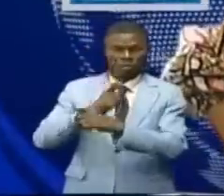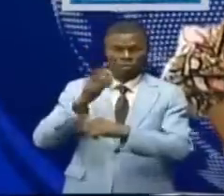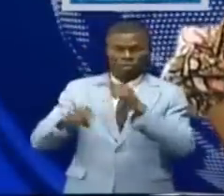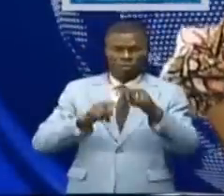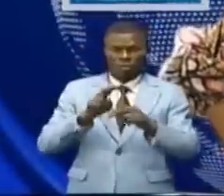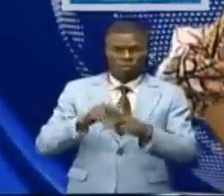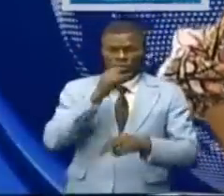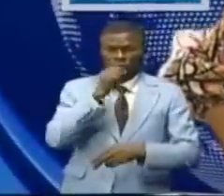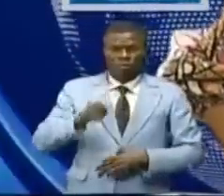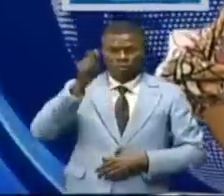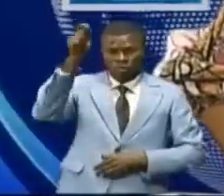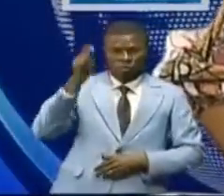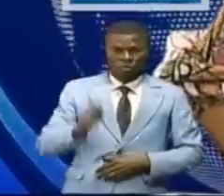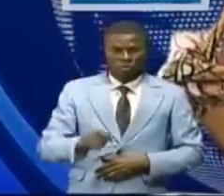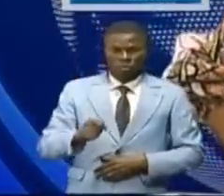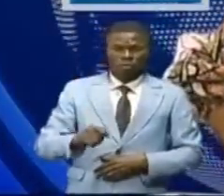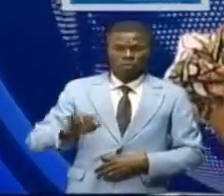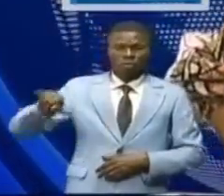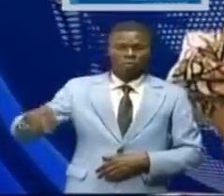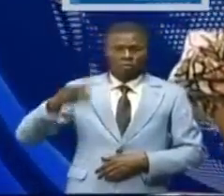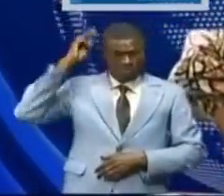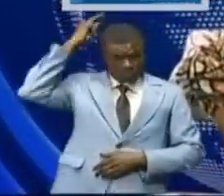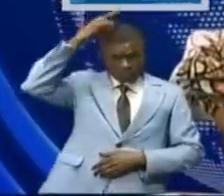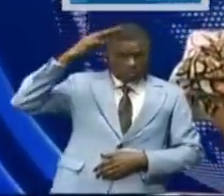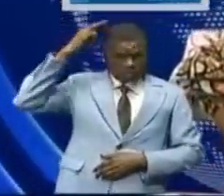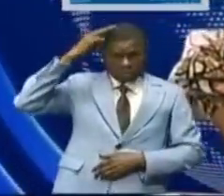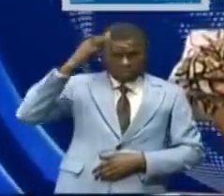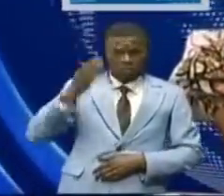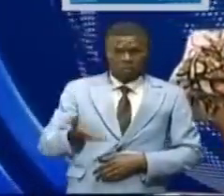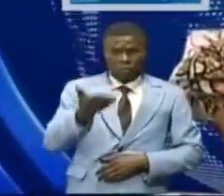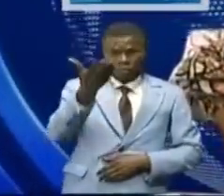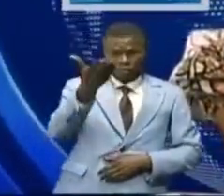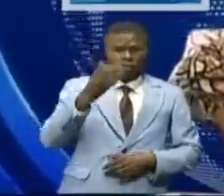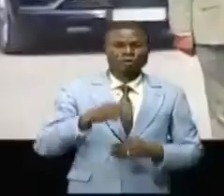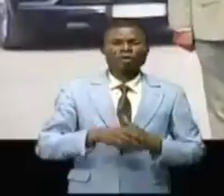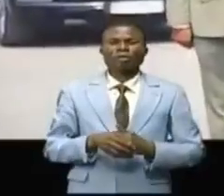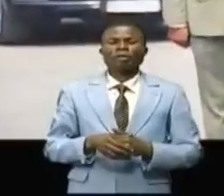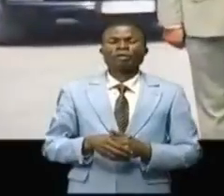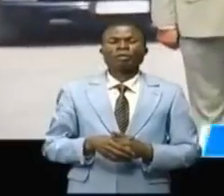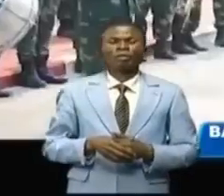et des anciens combattants, Jean-Pierre Bemba Gombo. Nicole Sessep.